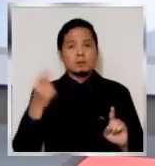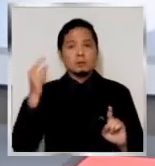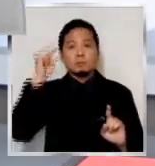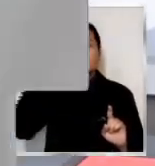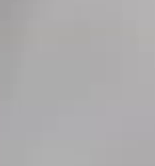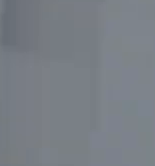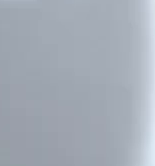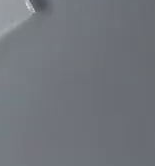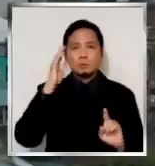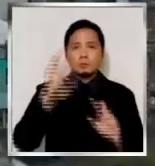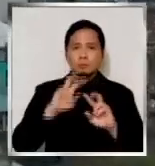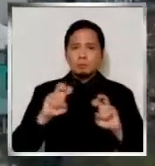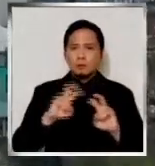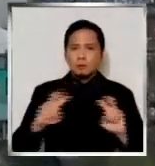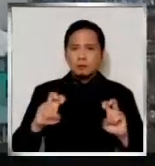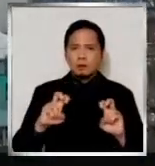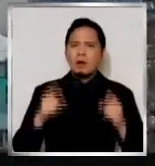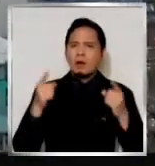Mark Salazar.